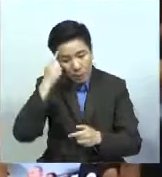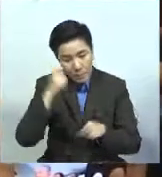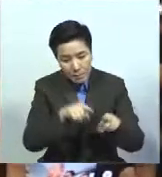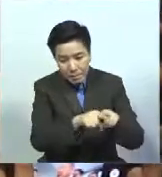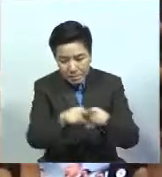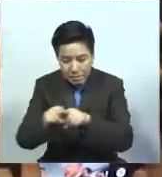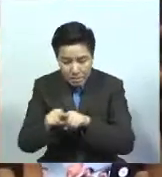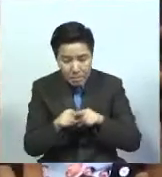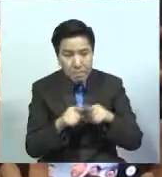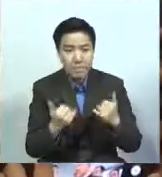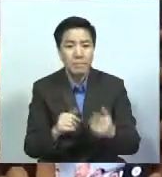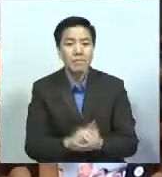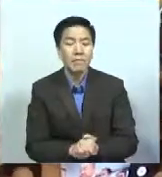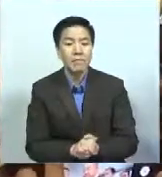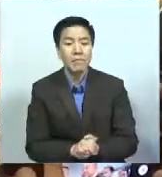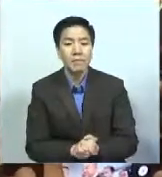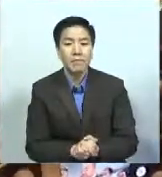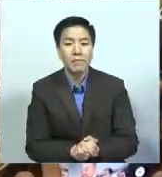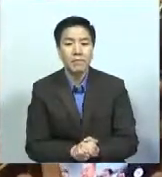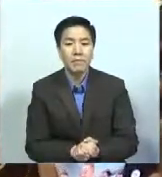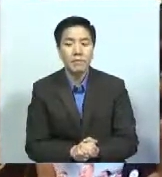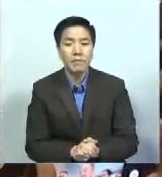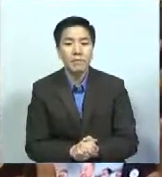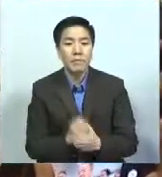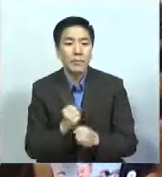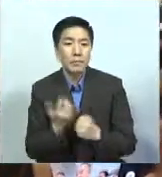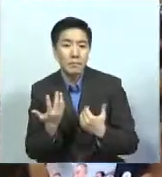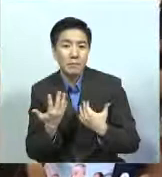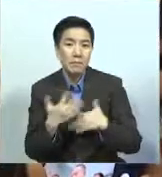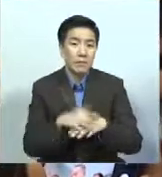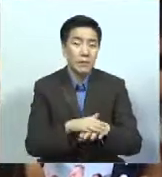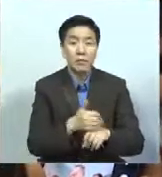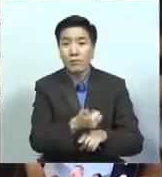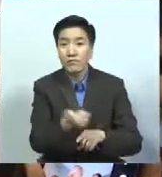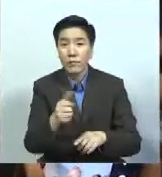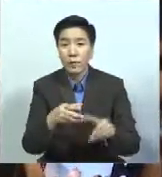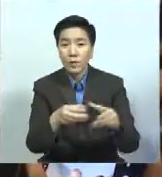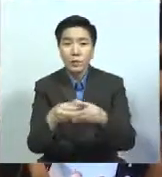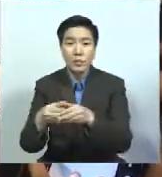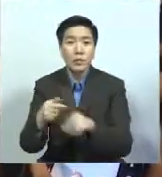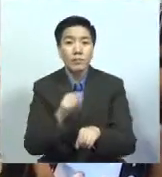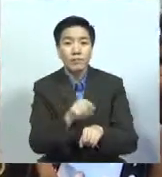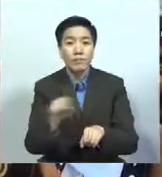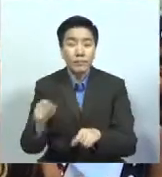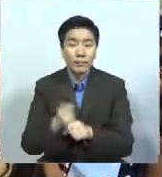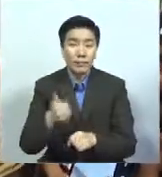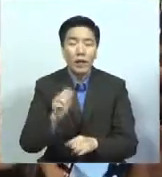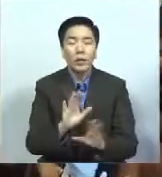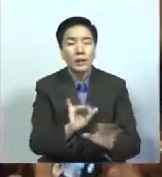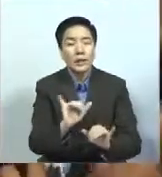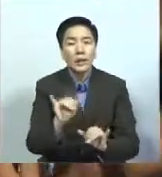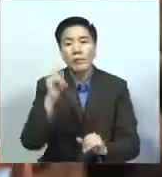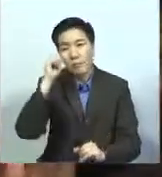กัน ก็คือถ้าเกิดว่าท่านอยู่ในพรรคแล้วก็จะสามารถประสานกับพรรคการเมืองอื่นได้ ไม่รู้ยังไม่รู้เลย